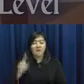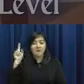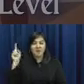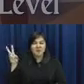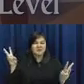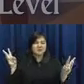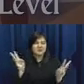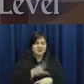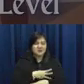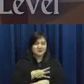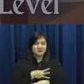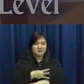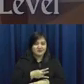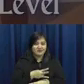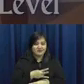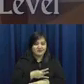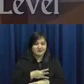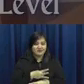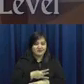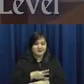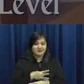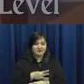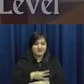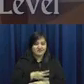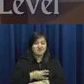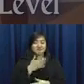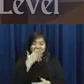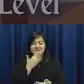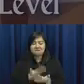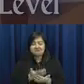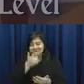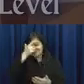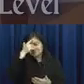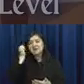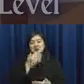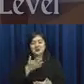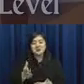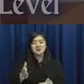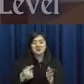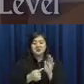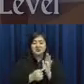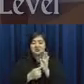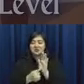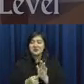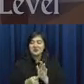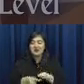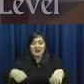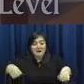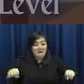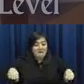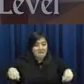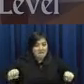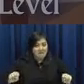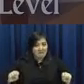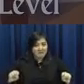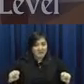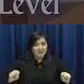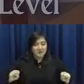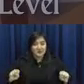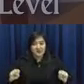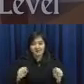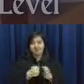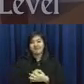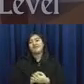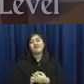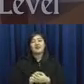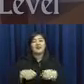yung mga rides-rides ninyo na ipopost ninyo sa inyong mga Facebook profile. Tagal-talgalan mo nga dyan, brother. Oh, pero, ito nga,